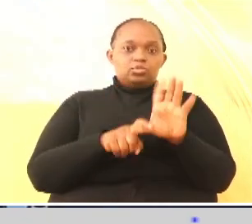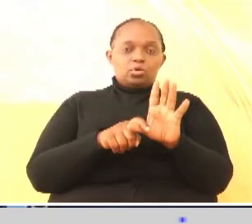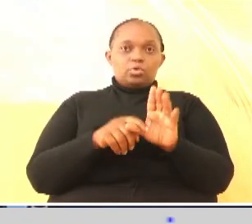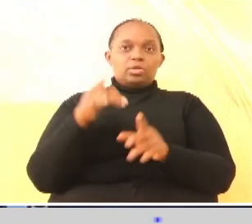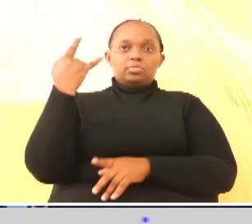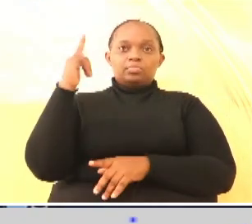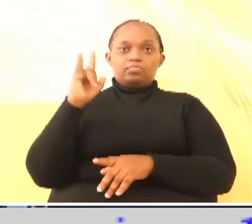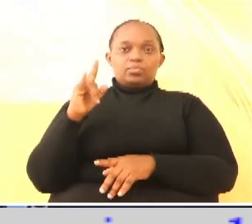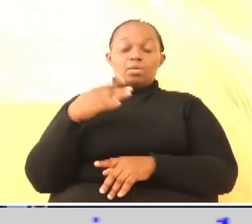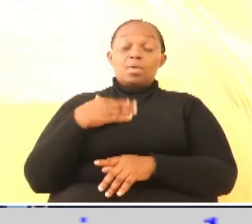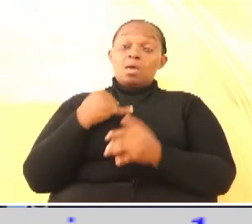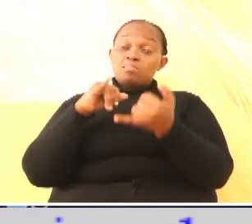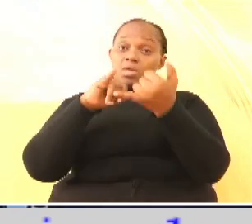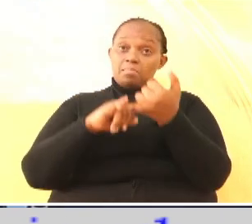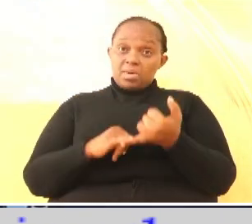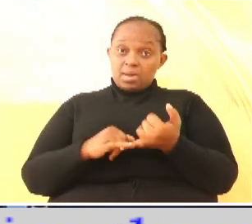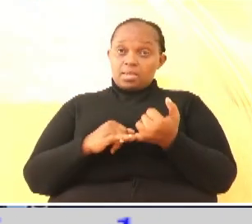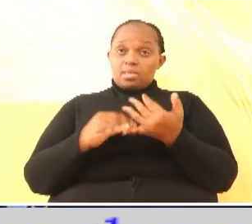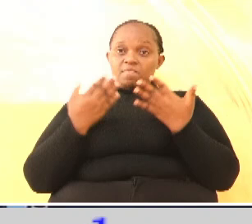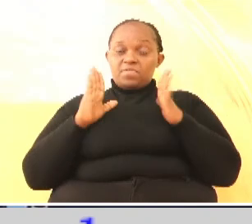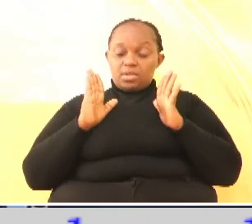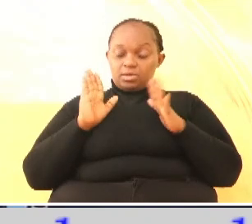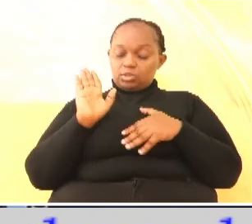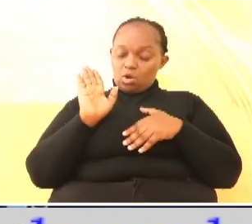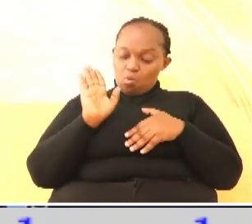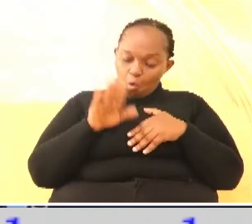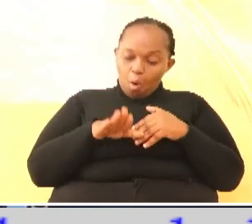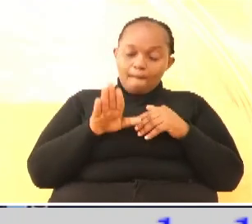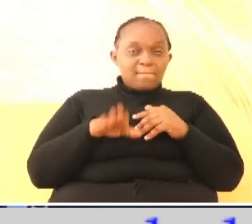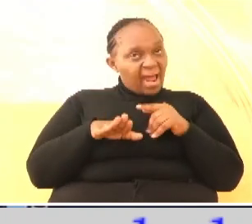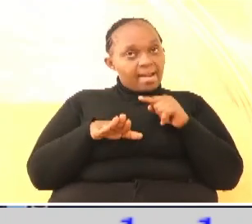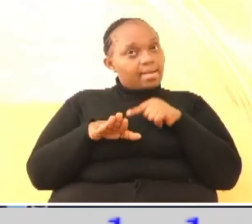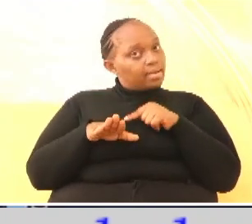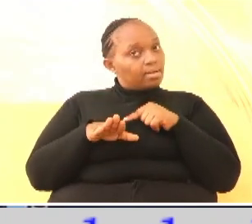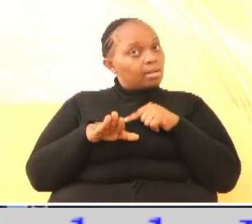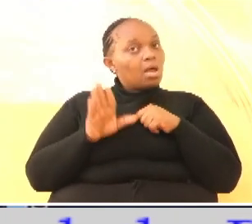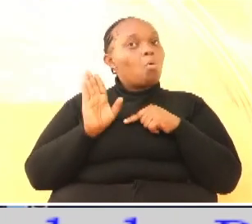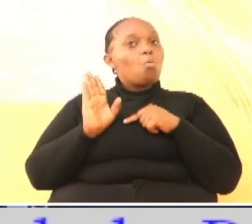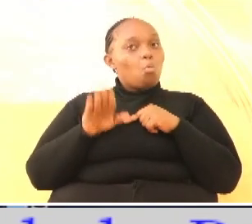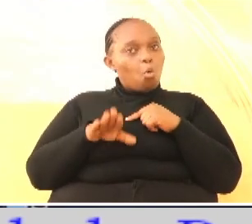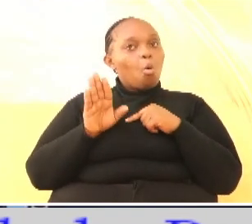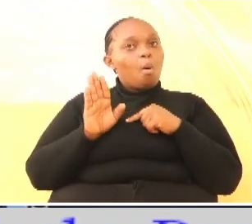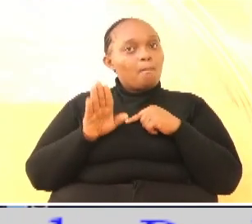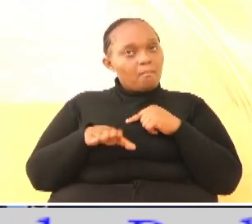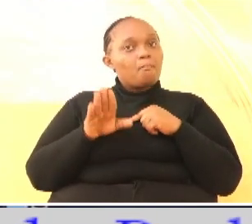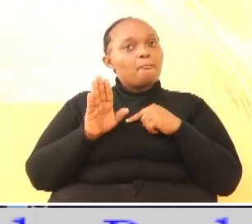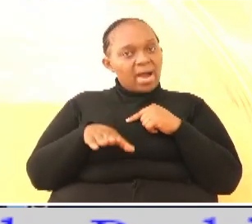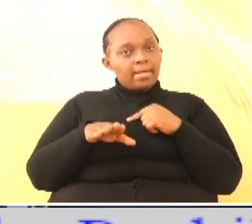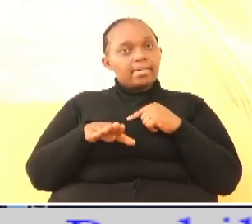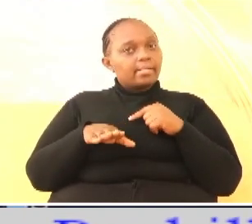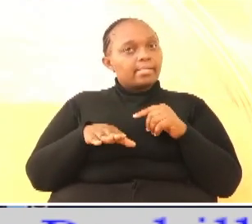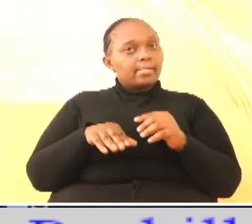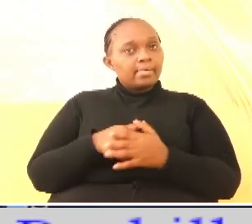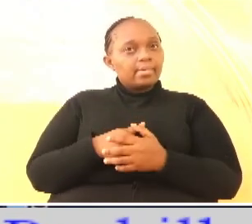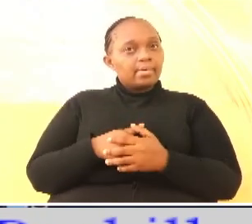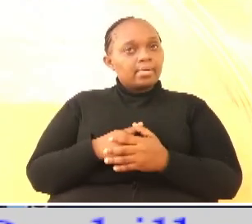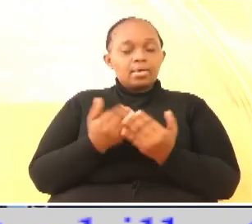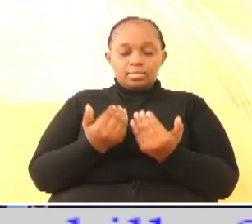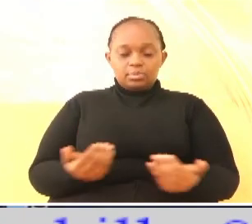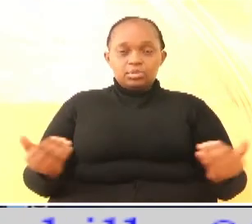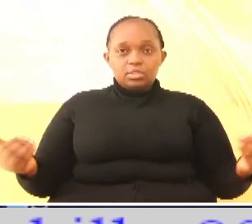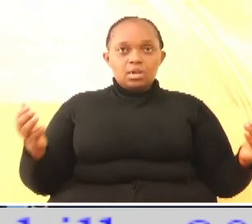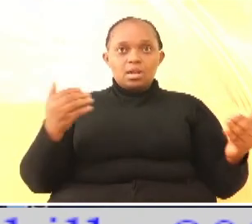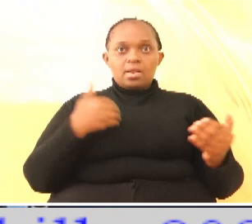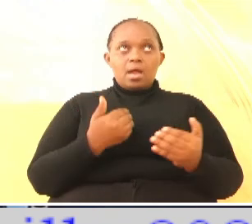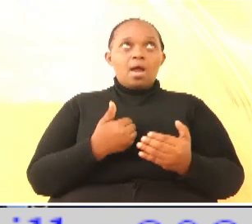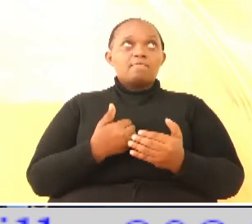ni mwanamke. Mke, mwanamke. Amen. Yeah, ni mke mwanamke, na tuko na watoto,